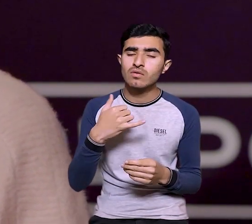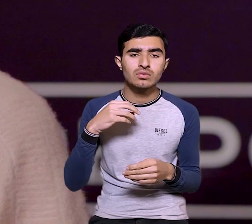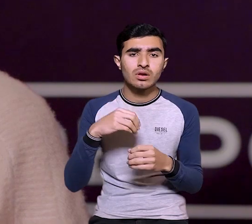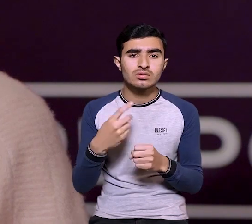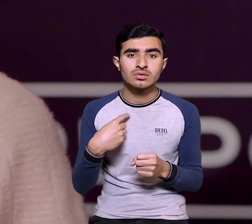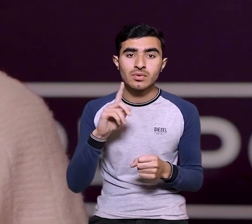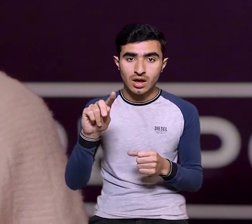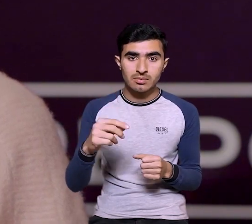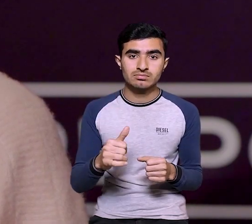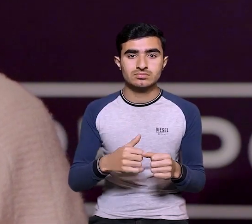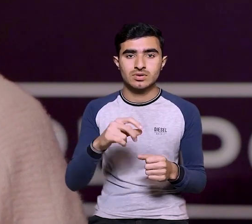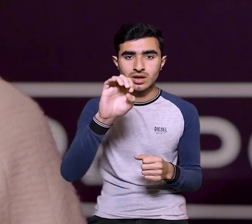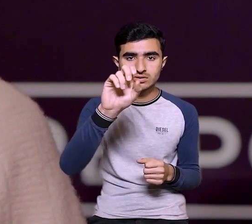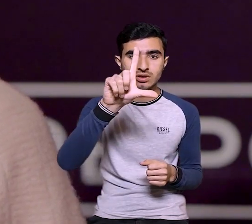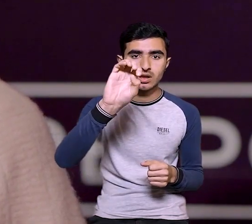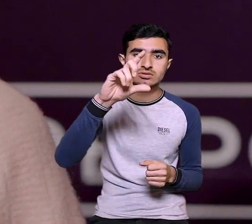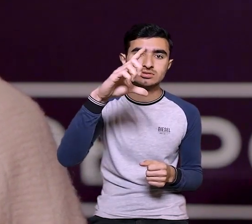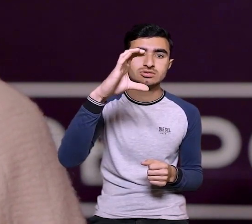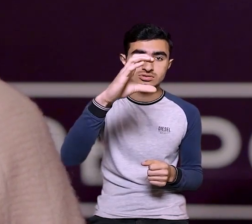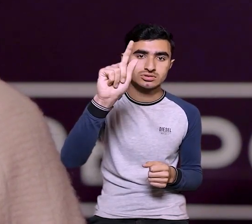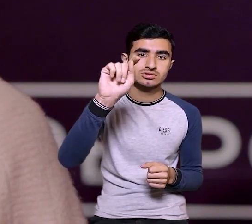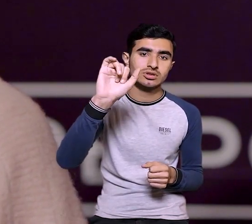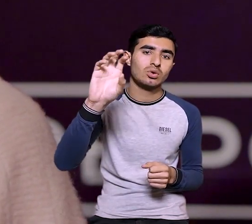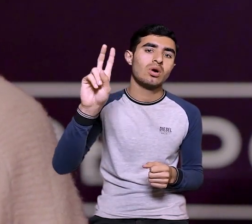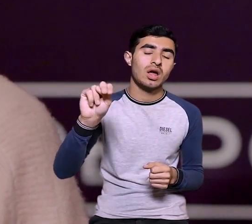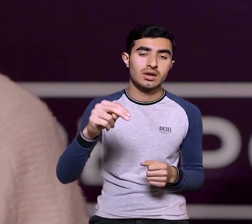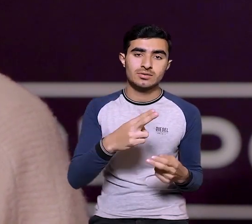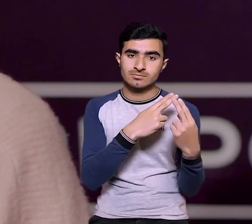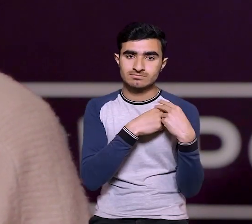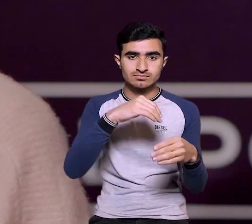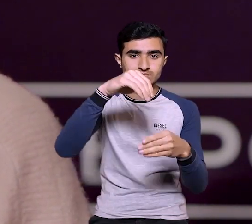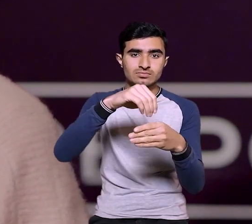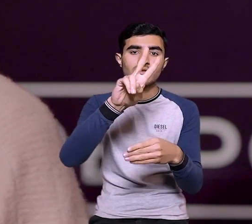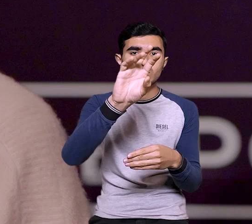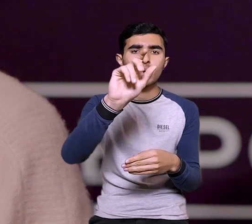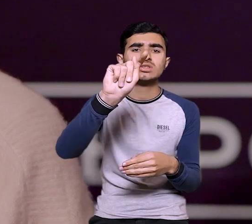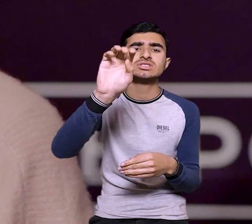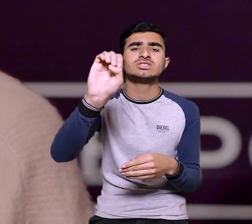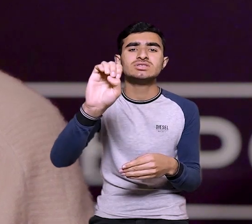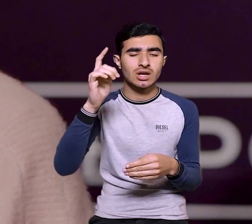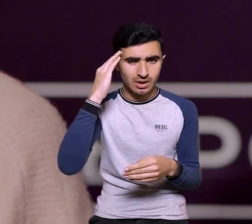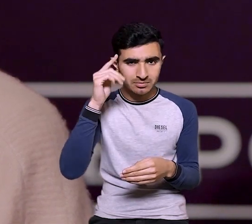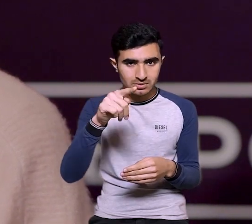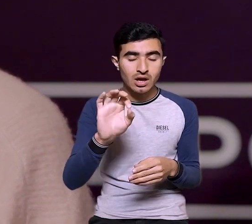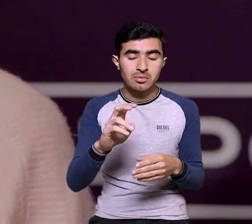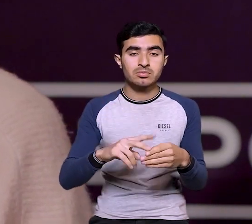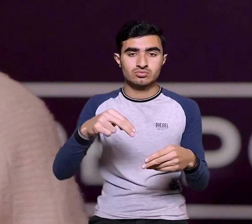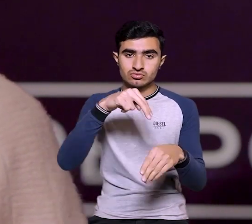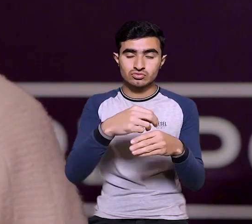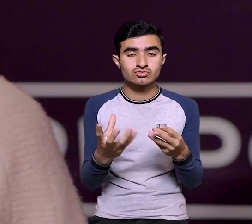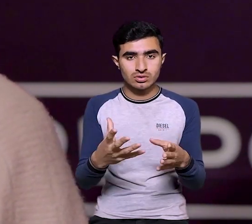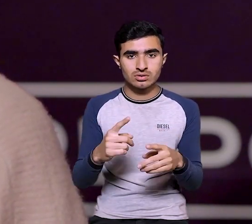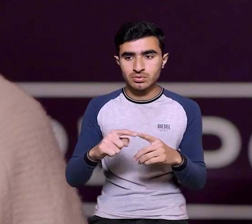इलेक्शन में खड़ी हों. अब मुझे तो सर पैर चेंबर का नहीं पता था, ये वो ज़माना था जिसमें बिल्कुल ही मैं अपने बिजनेस के अंदर मगन थी.